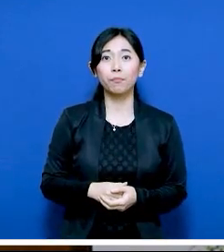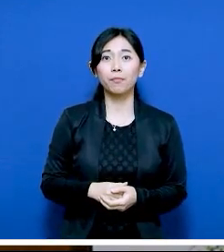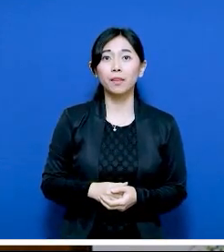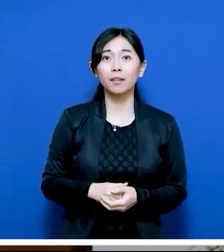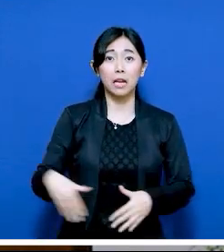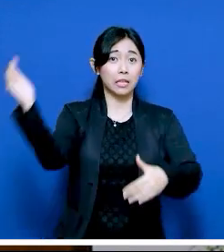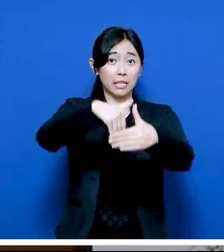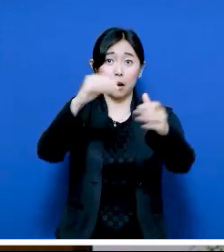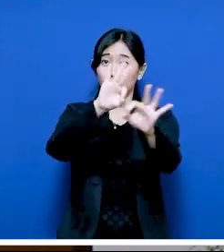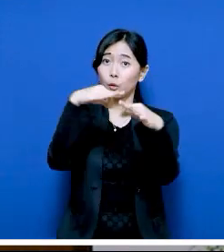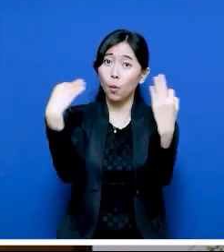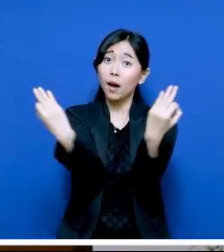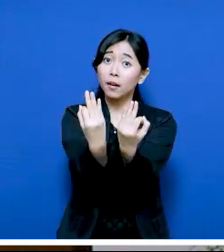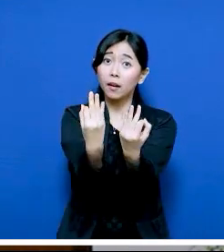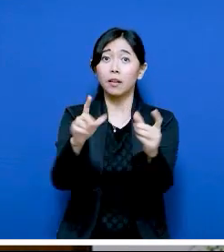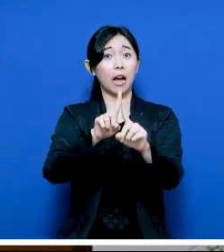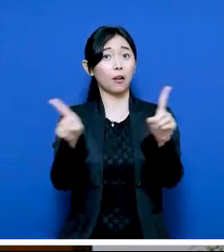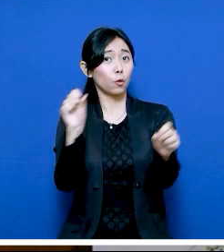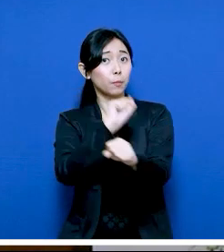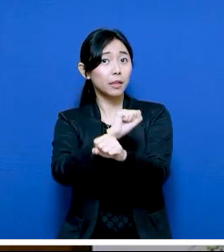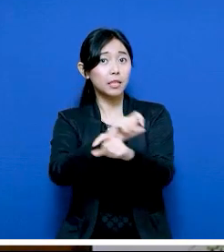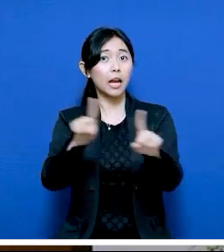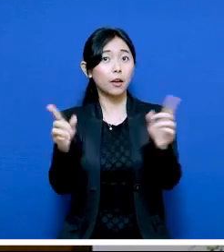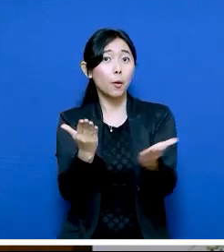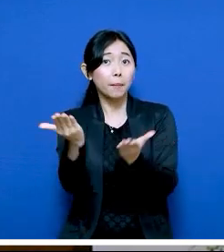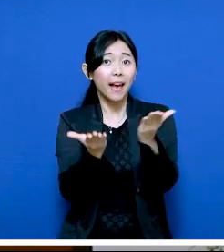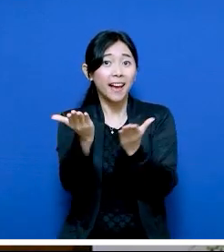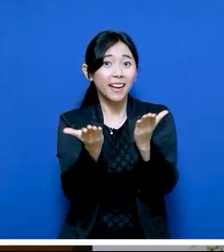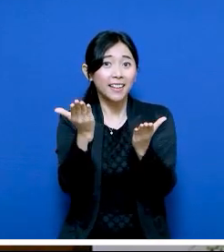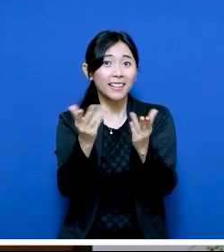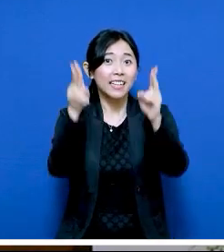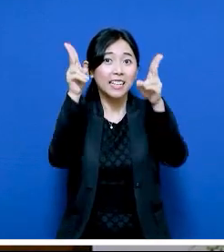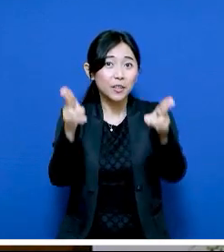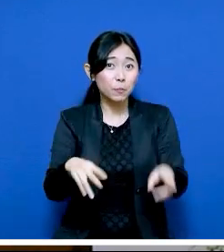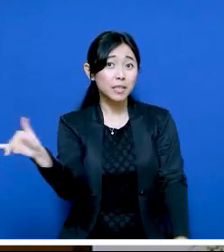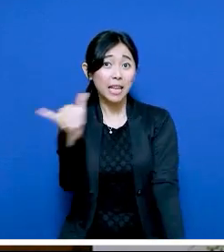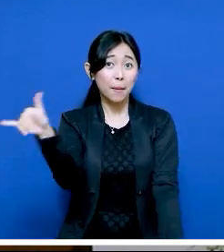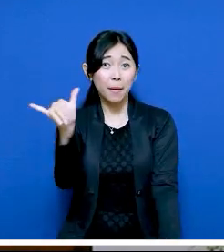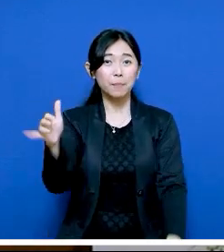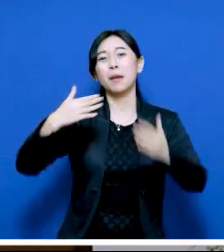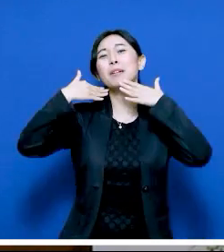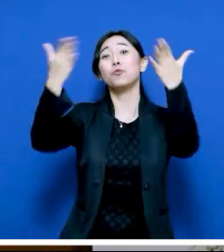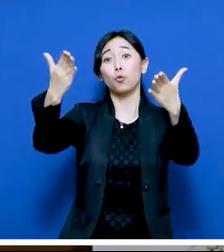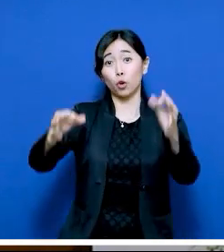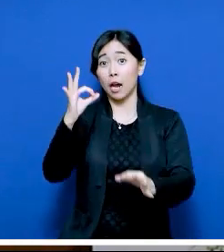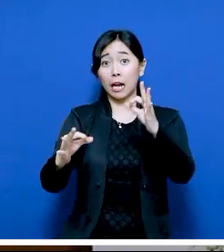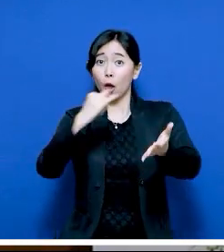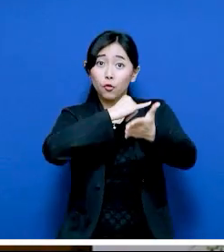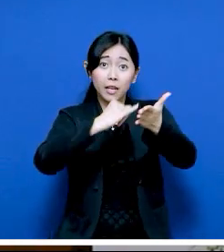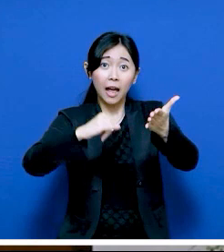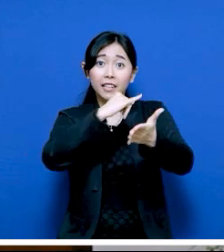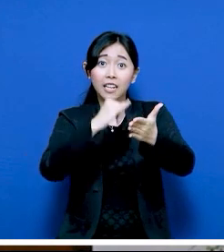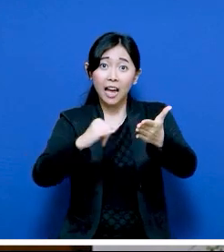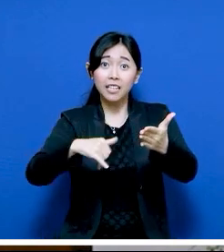Baik dalam keluarga, pekerjaan, pelayanan, dan masyarakat. Bersyukur jika nilai-nilai yang merasuki diri